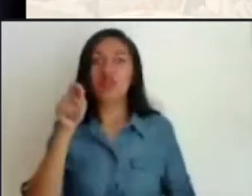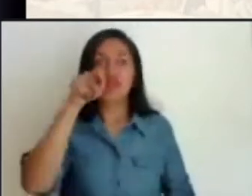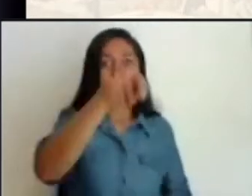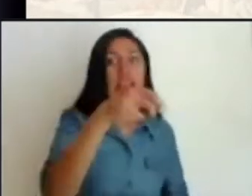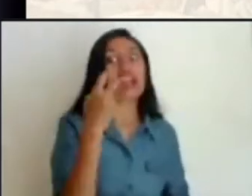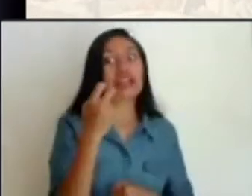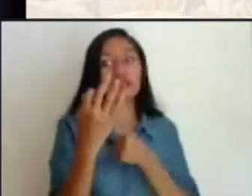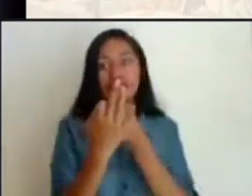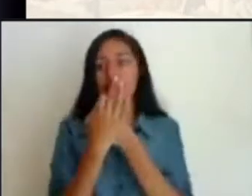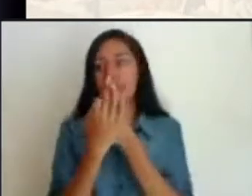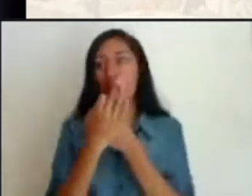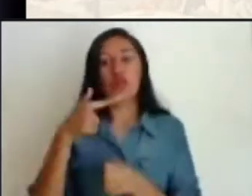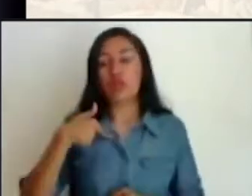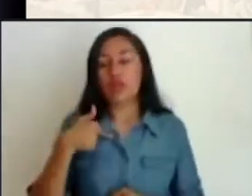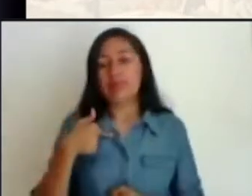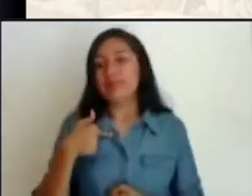Nel